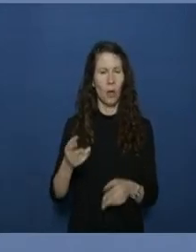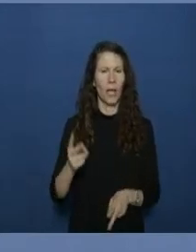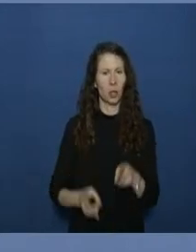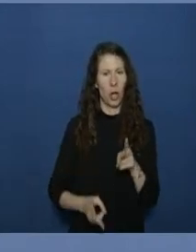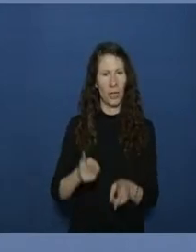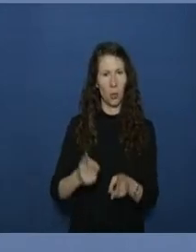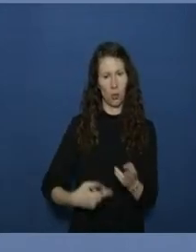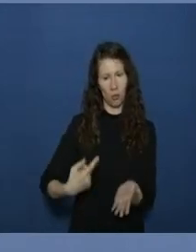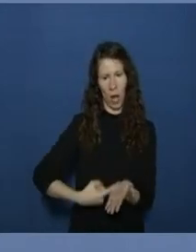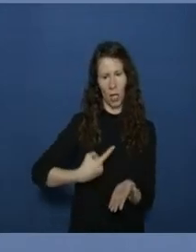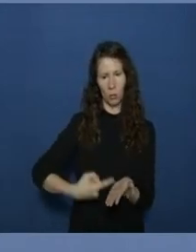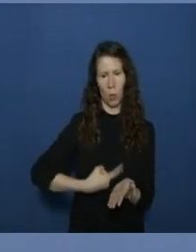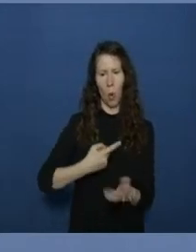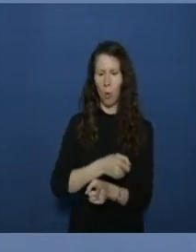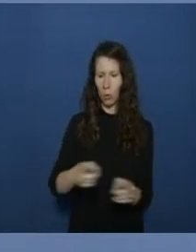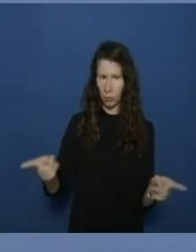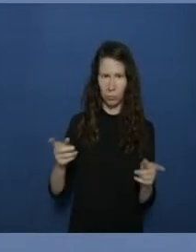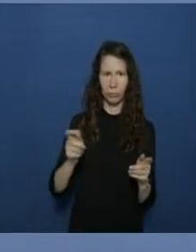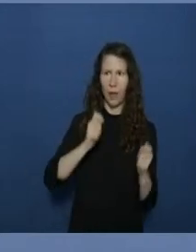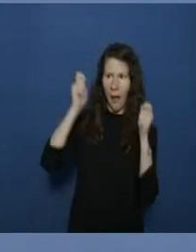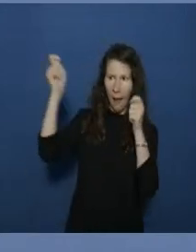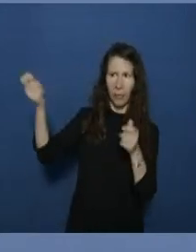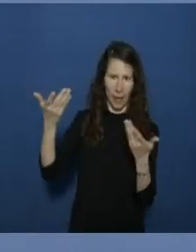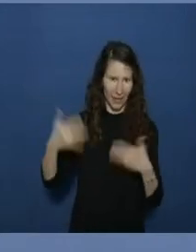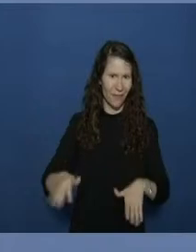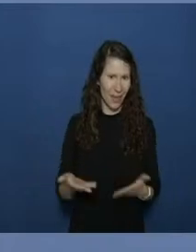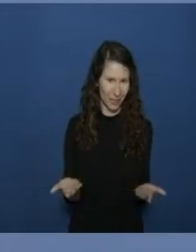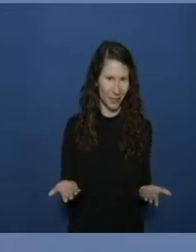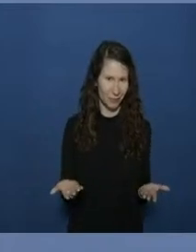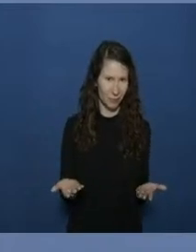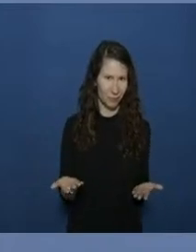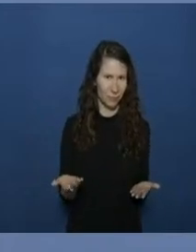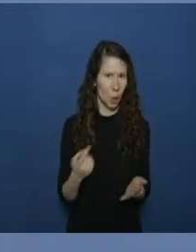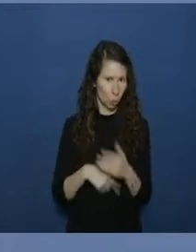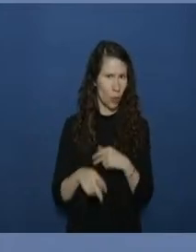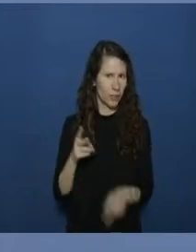Entschädigungsansprüche geltend zu machen. Wie gesagt, die